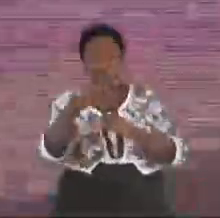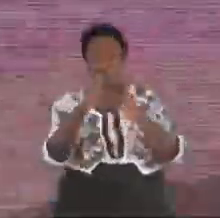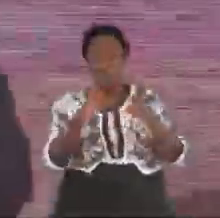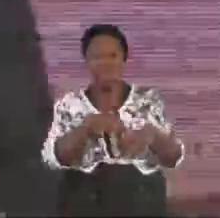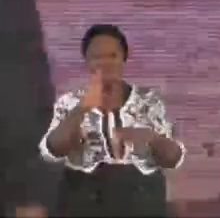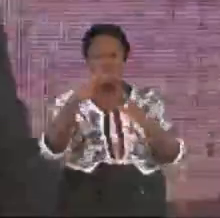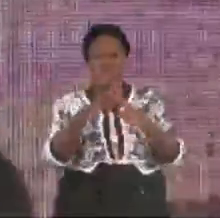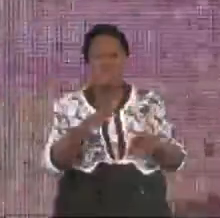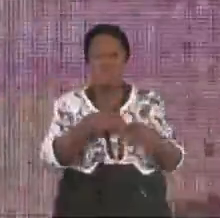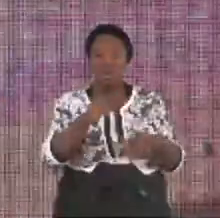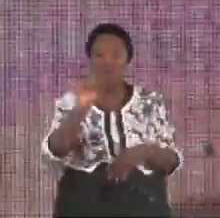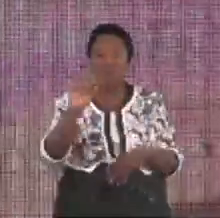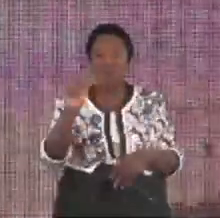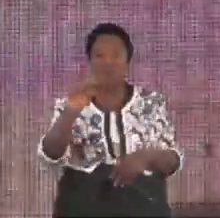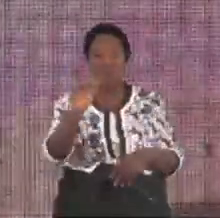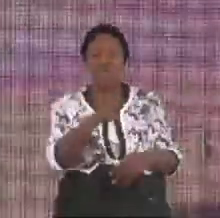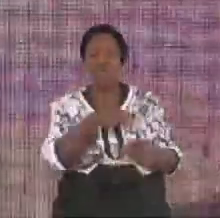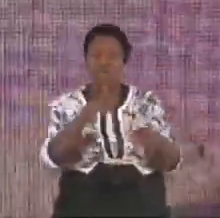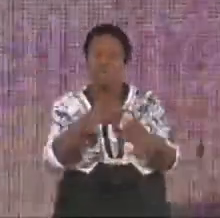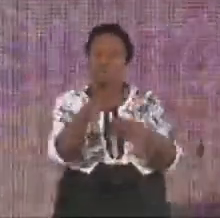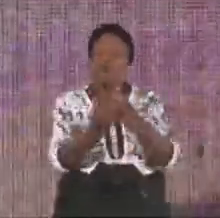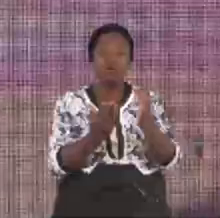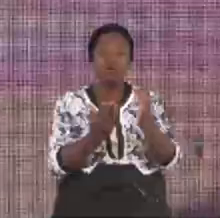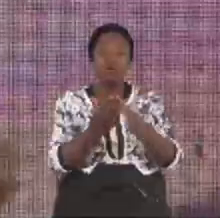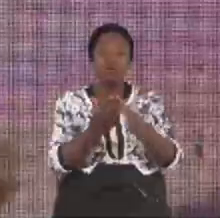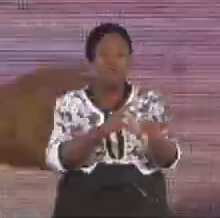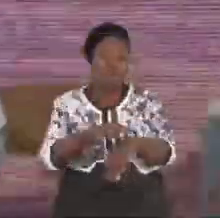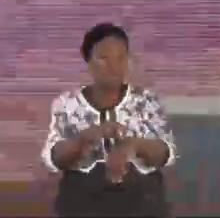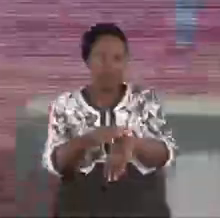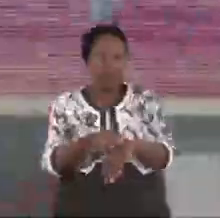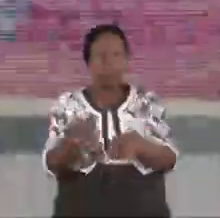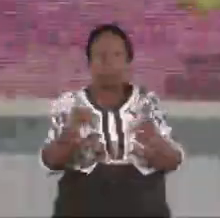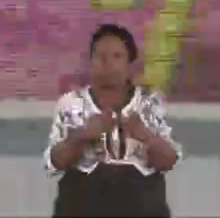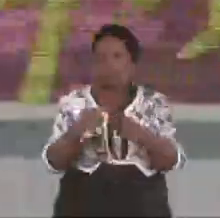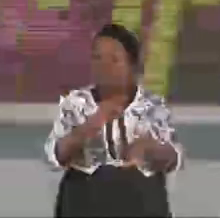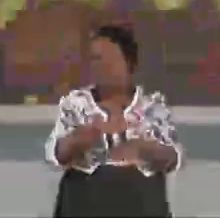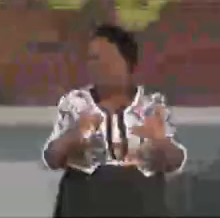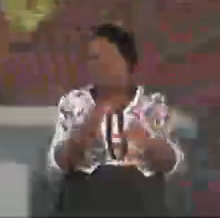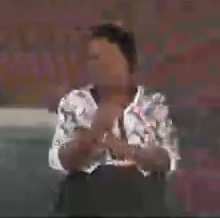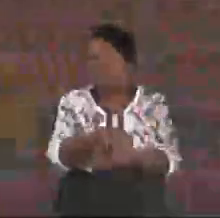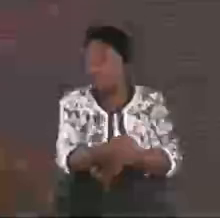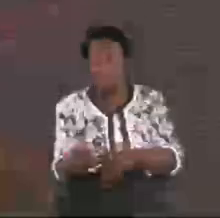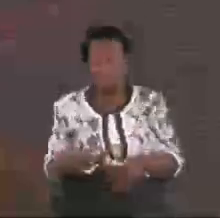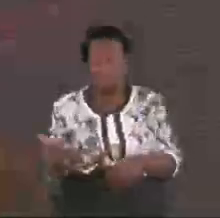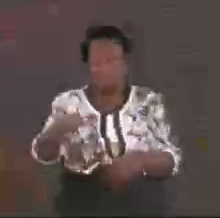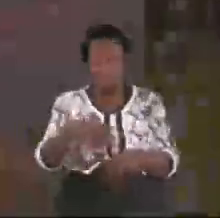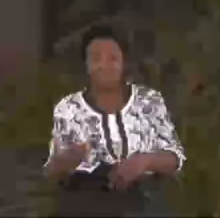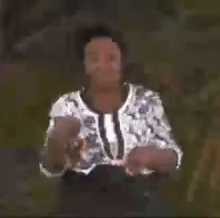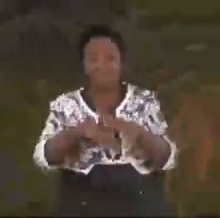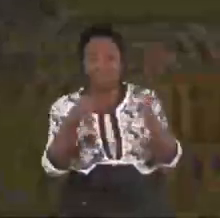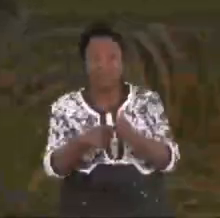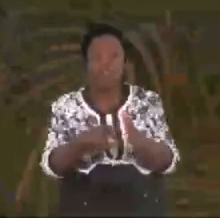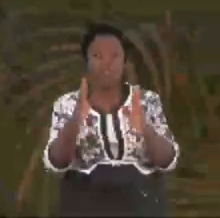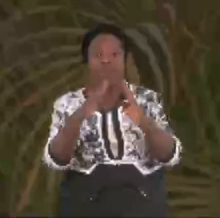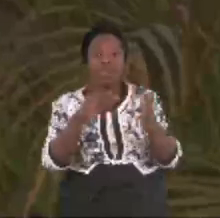la Samarie et jusqu'aux extrémités de la terre. Si vous n'obtenez rien d'autre dans